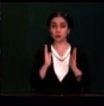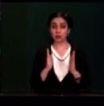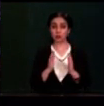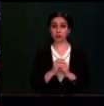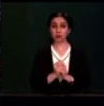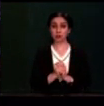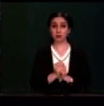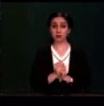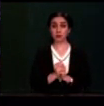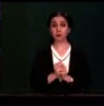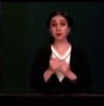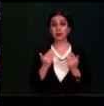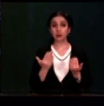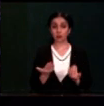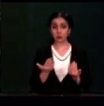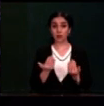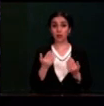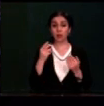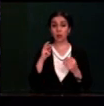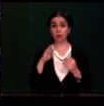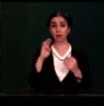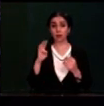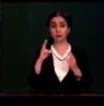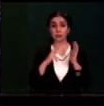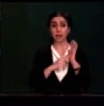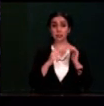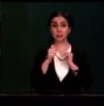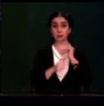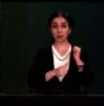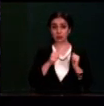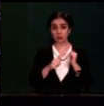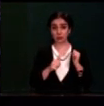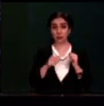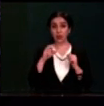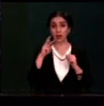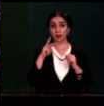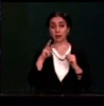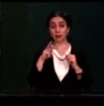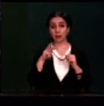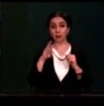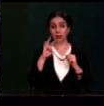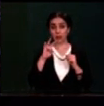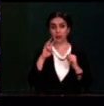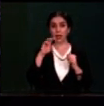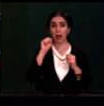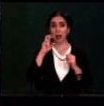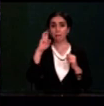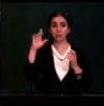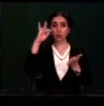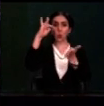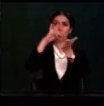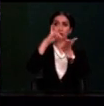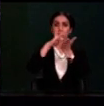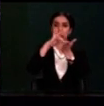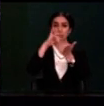kerak. Demak, MN 8 metr, N ABning o'rtasi, demak,